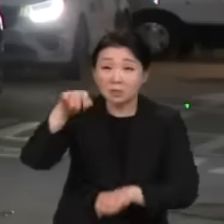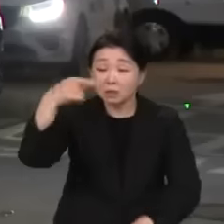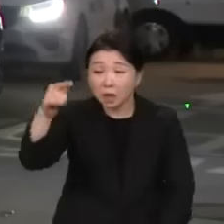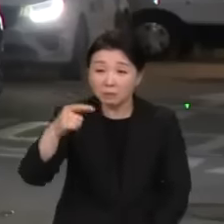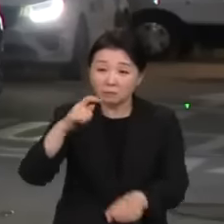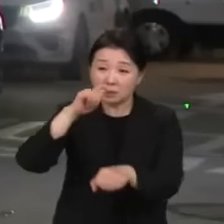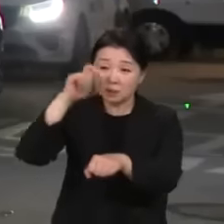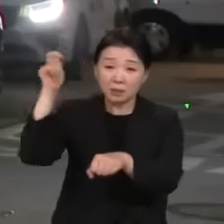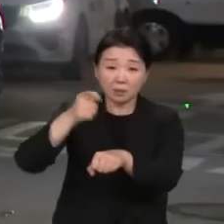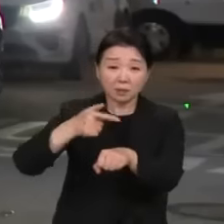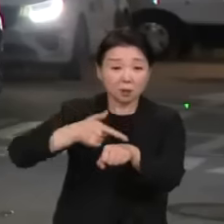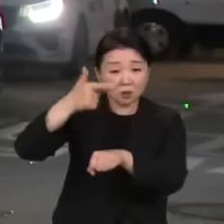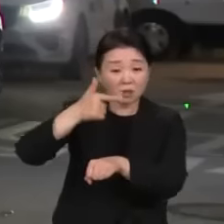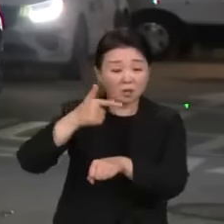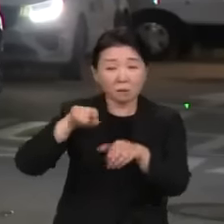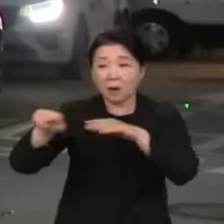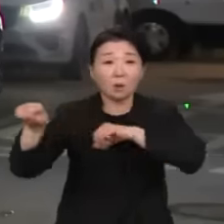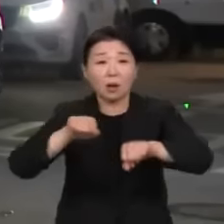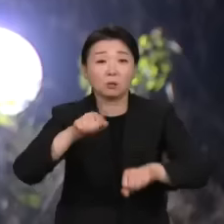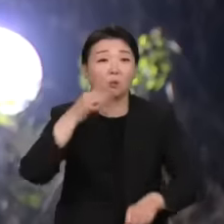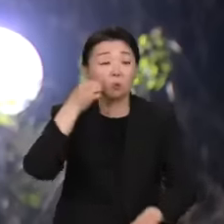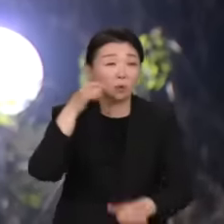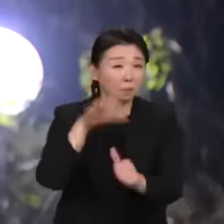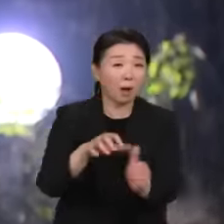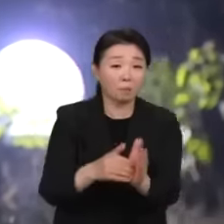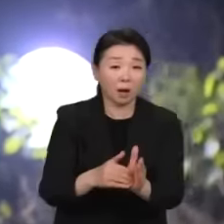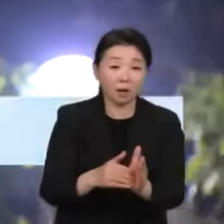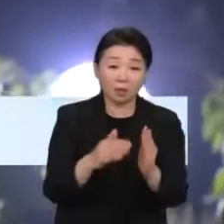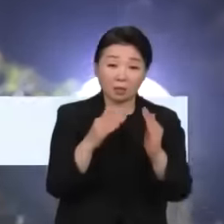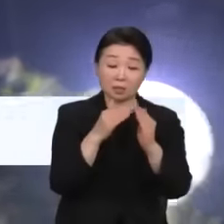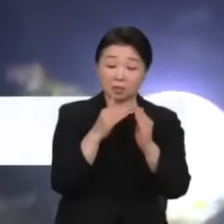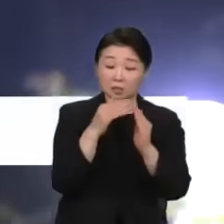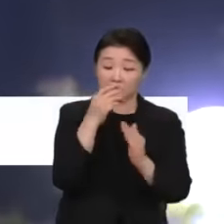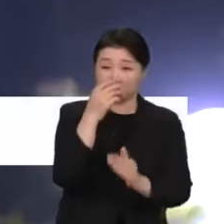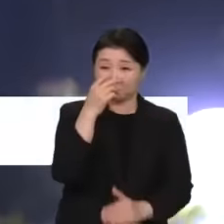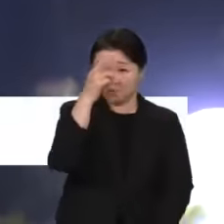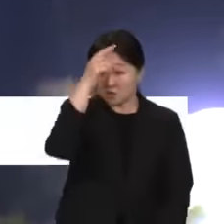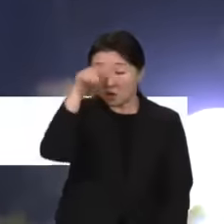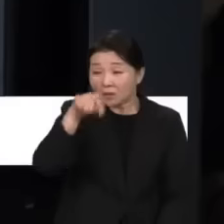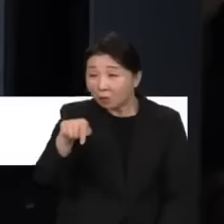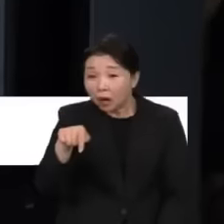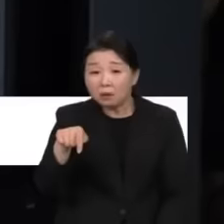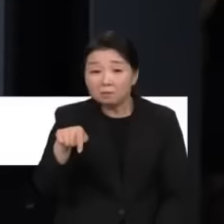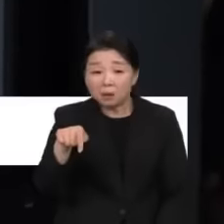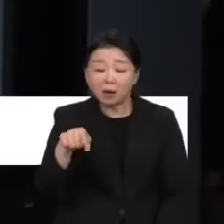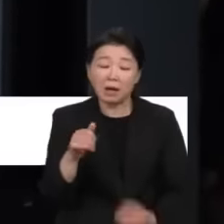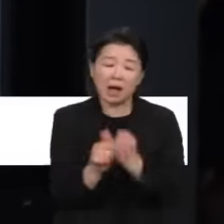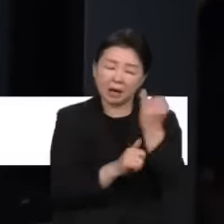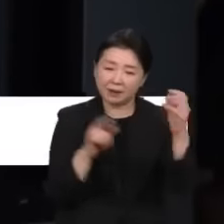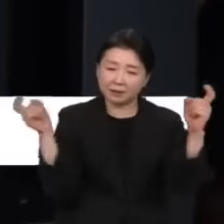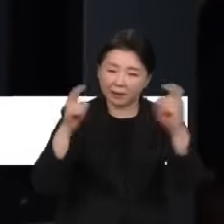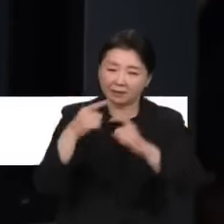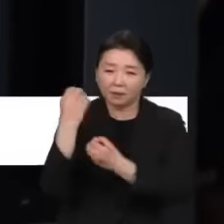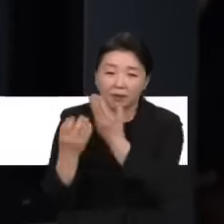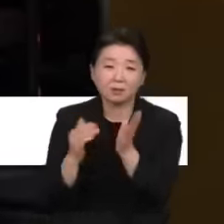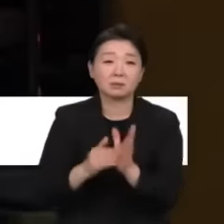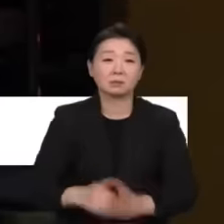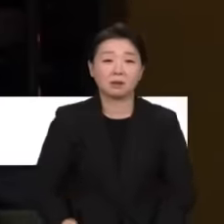6시까지는 외출할 수 없습니다. 집 앞 방범초소로 가서 근무하는 경찰관들에게 아내와 다퉜다고